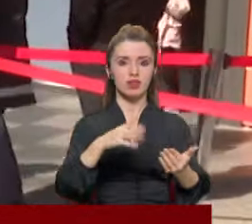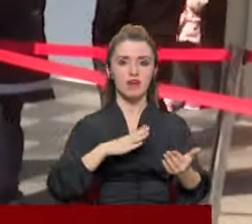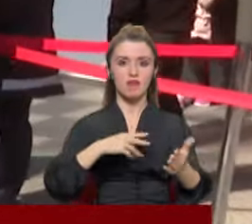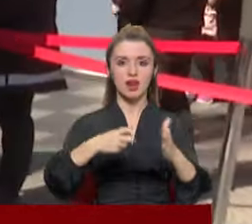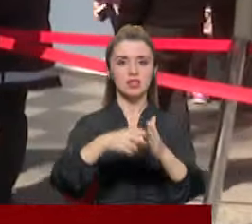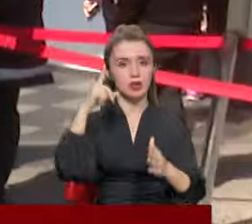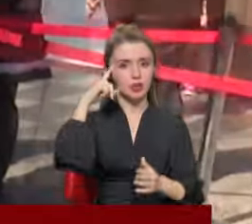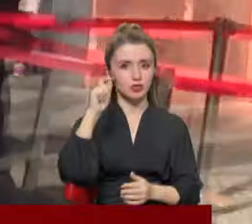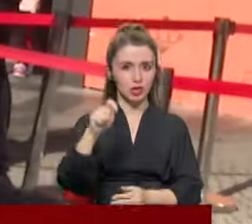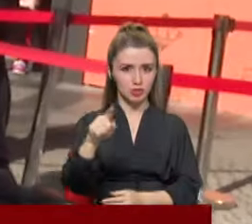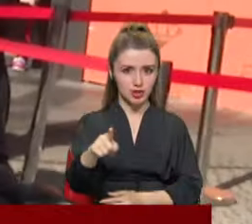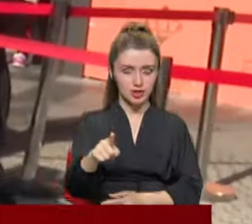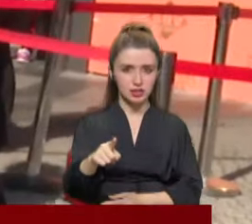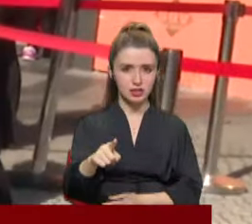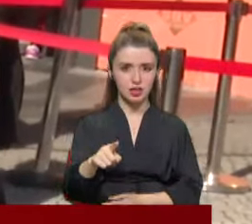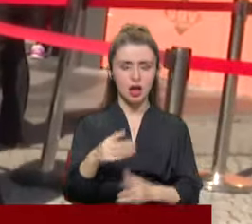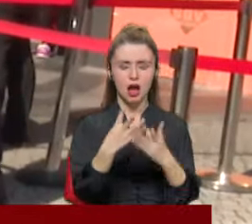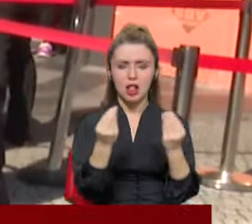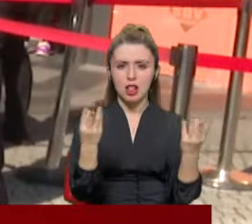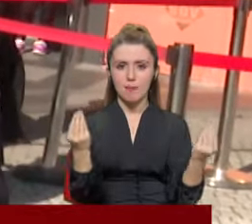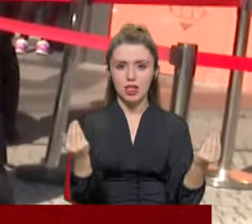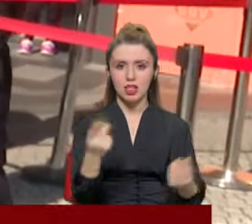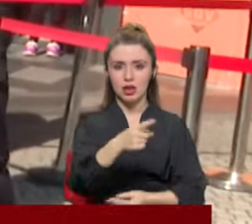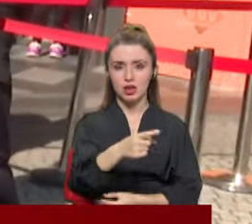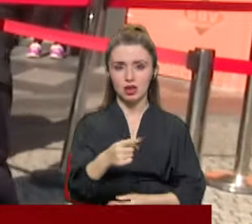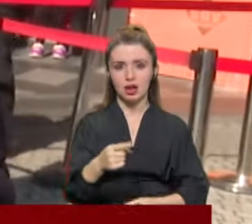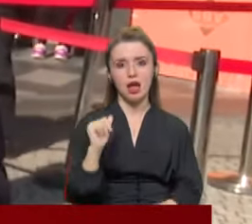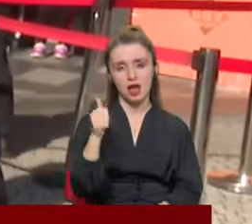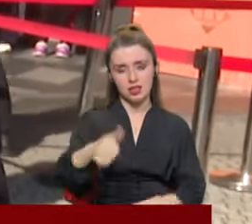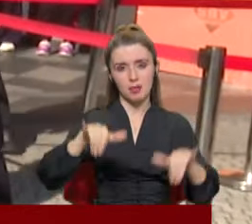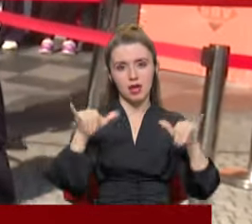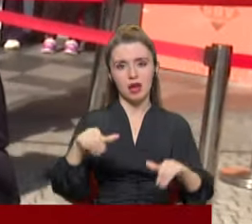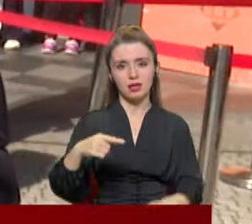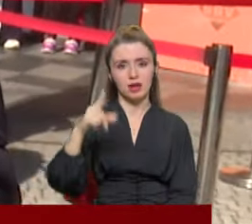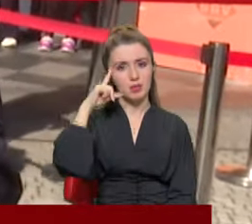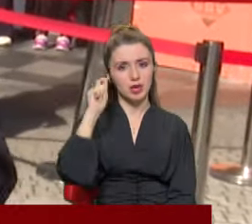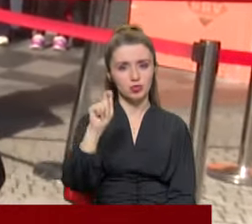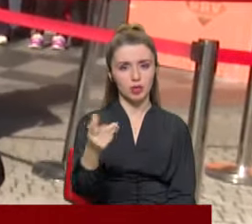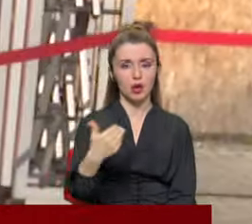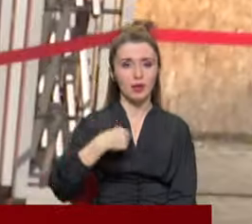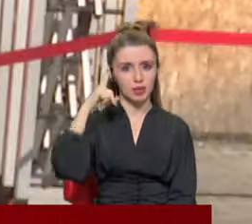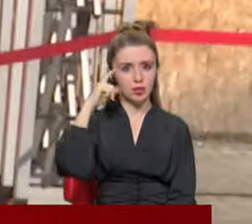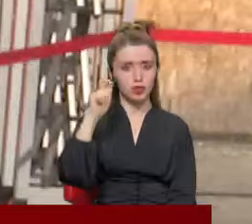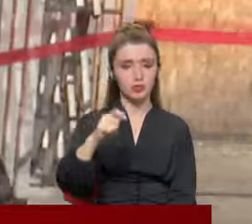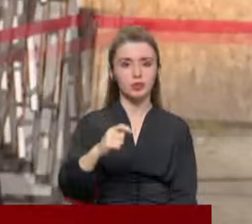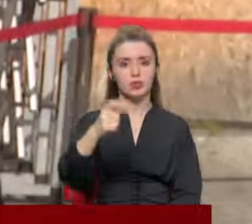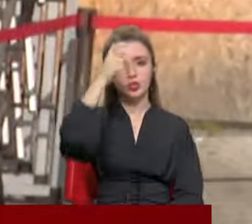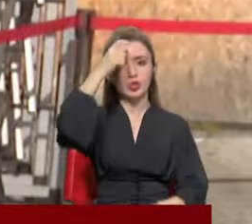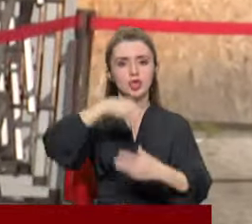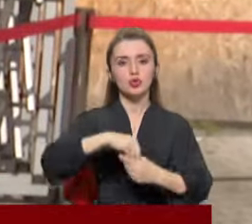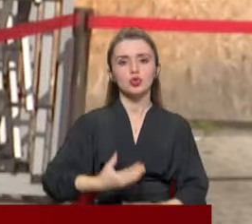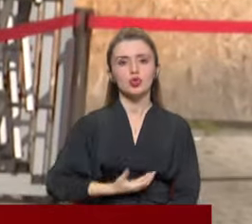vize başvurusu yapacaksınız. Evet. İçerisi kalabalık. Her zamanki gibi herkes vize başvurusunda bulunuyor. Ben de bulundum. Ülkem adına üzülüyorum.